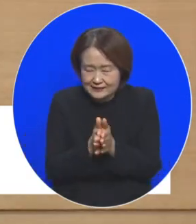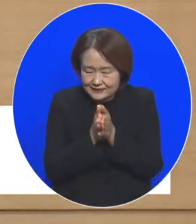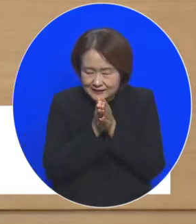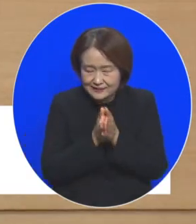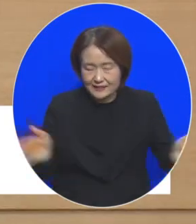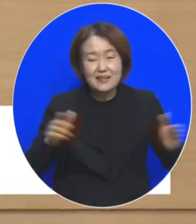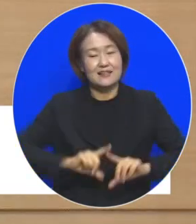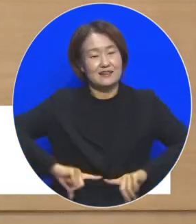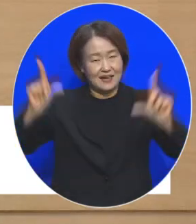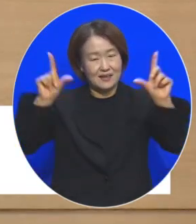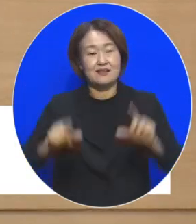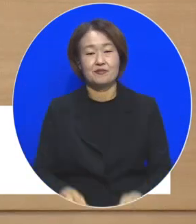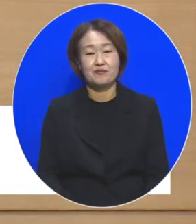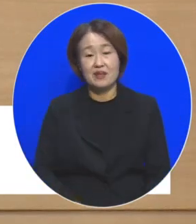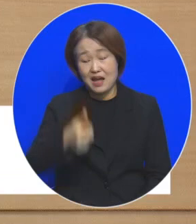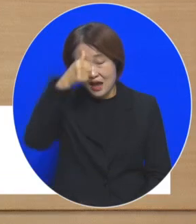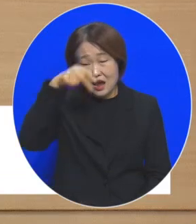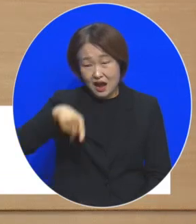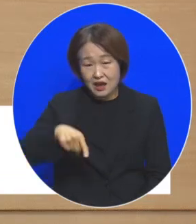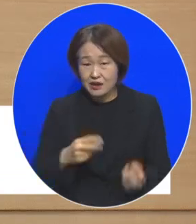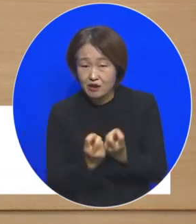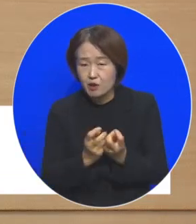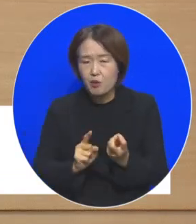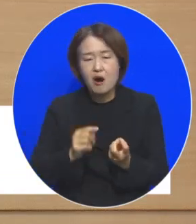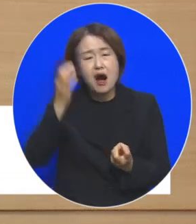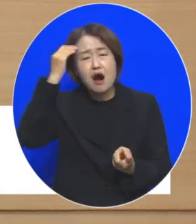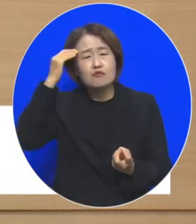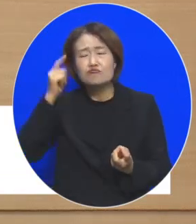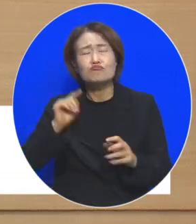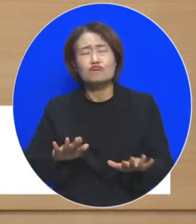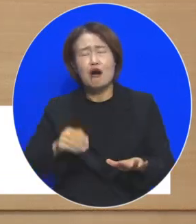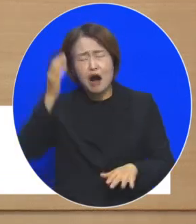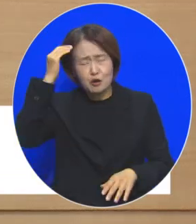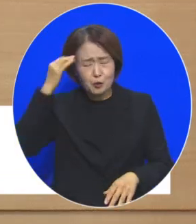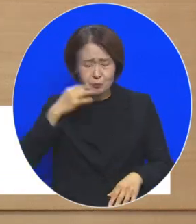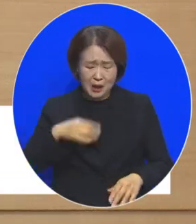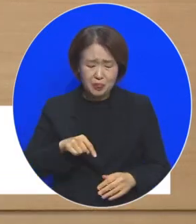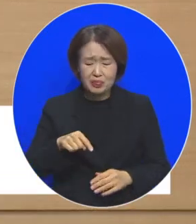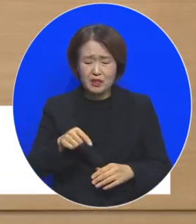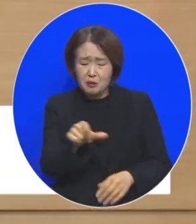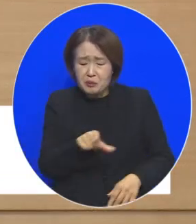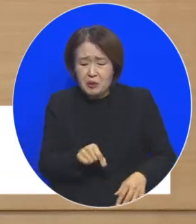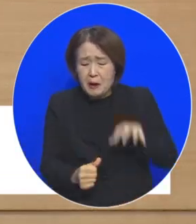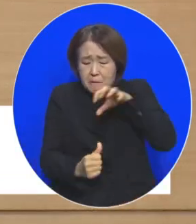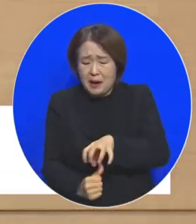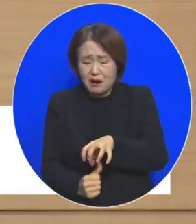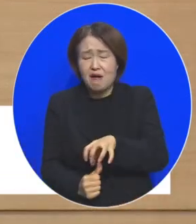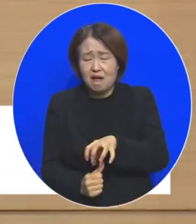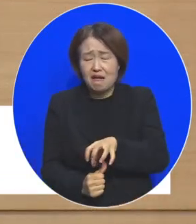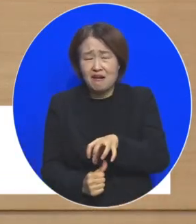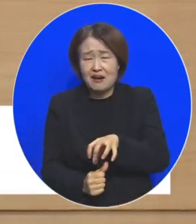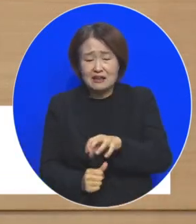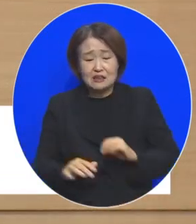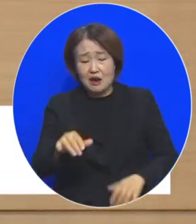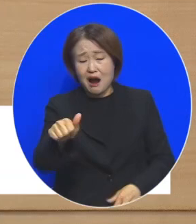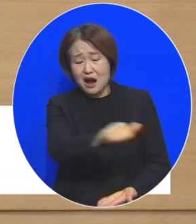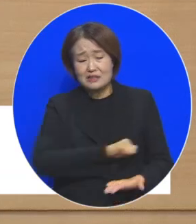됩니다 인터전략은 우리나라가 더 이상 한반도라는 또는 동북아라는